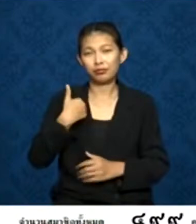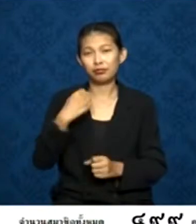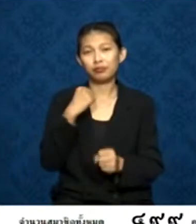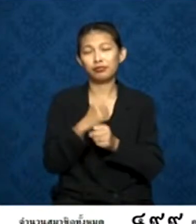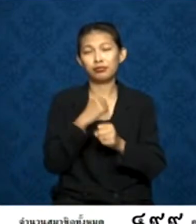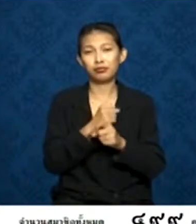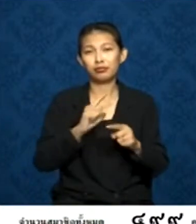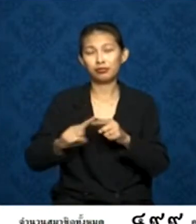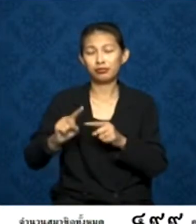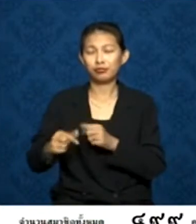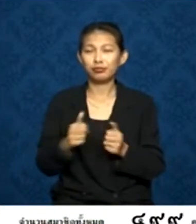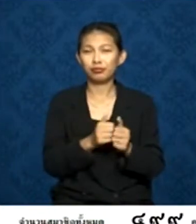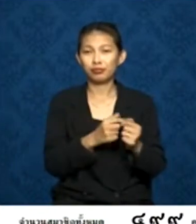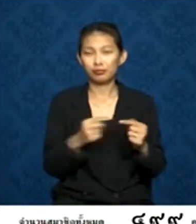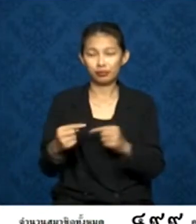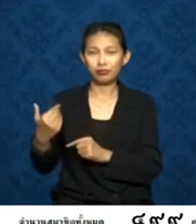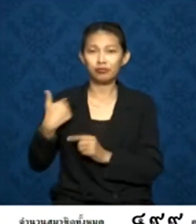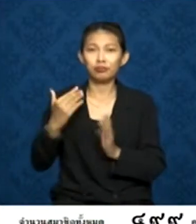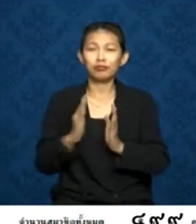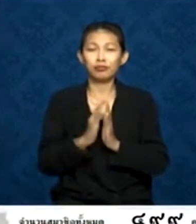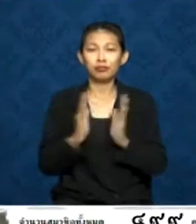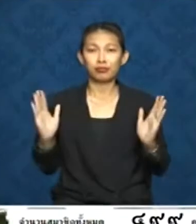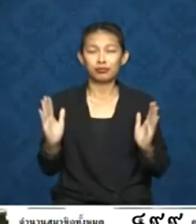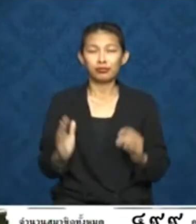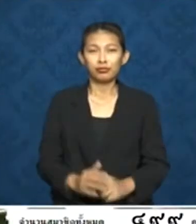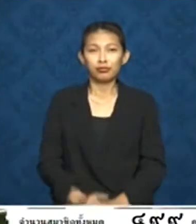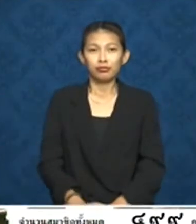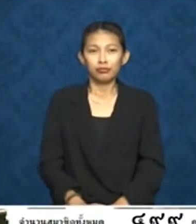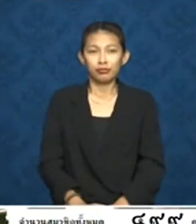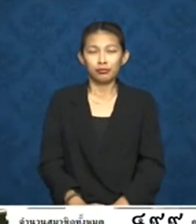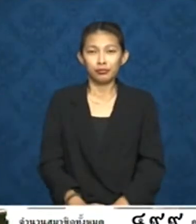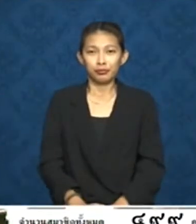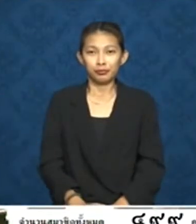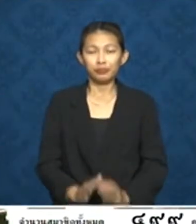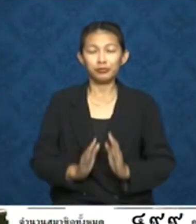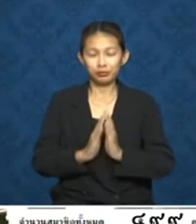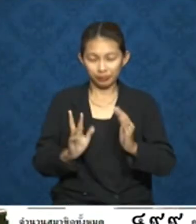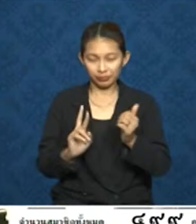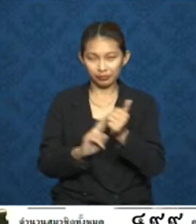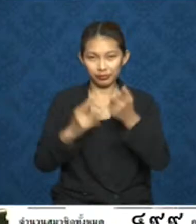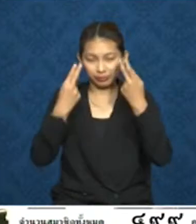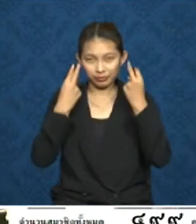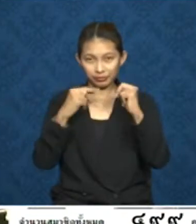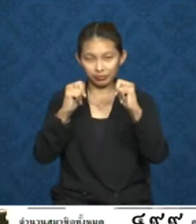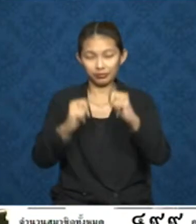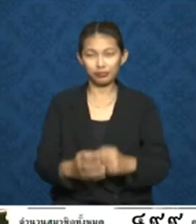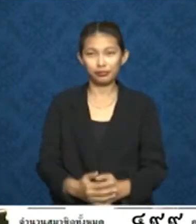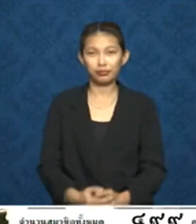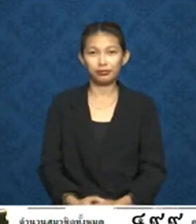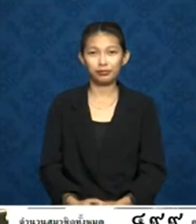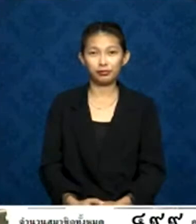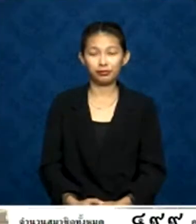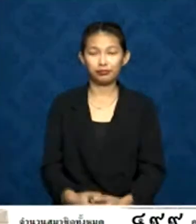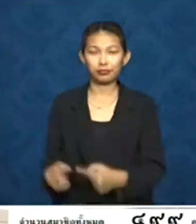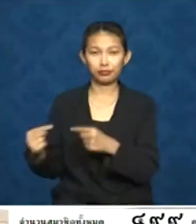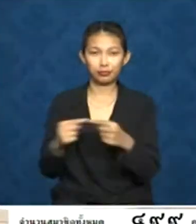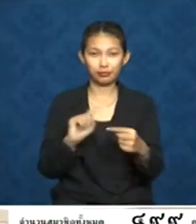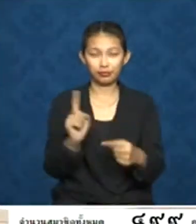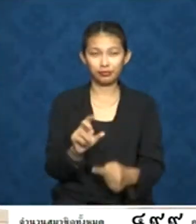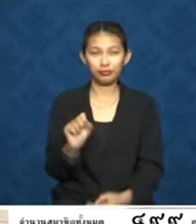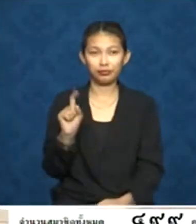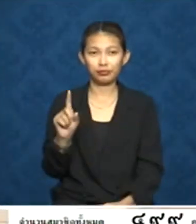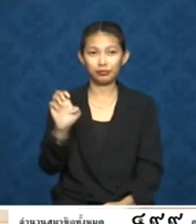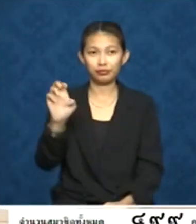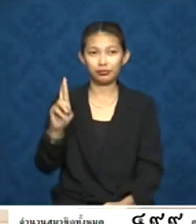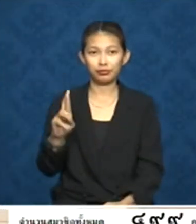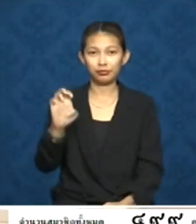ารต่ไปครัขอบคณครัขบคุณท่านรองนายกครับต่อไปท่านสิิลพัสก